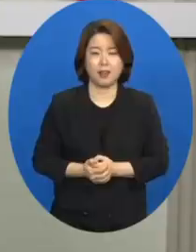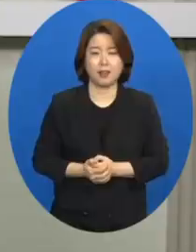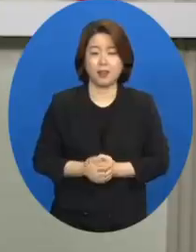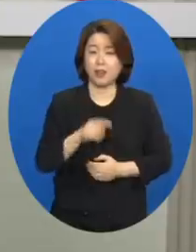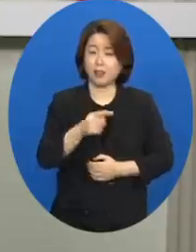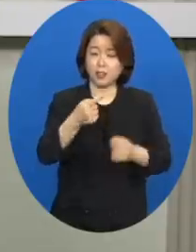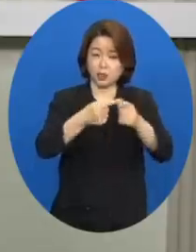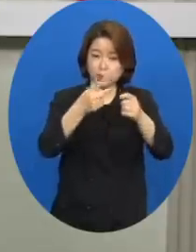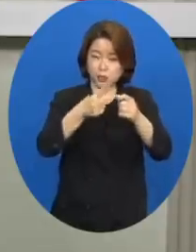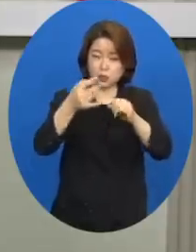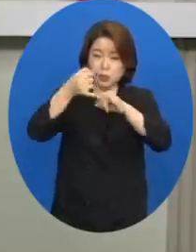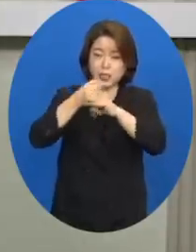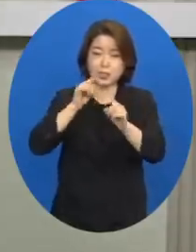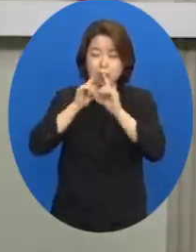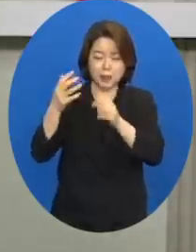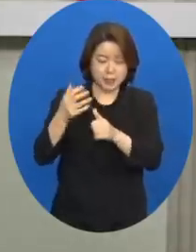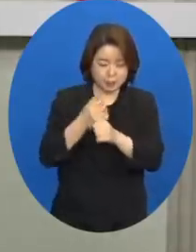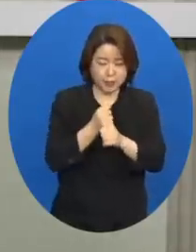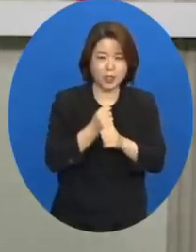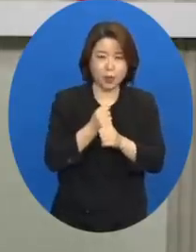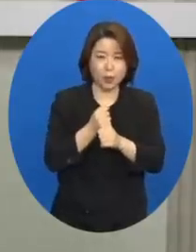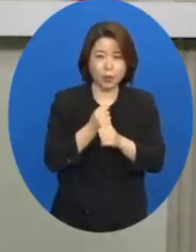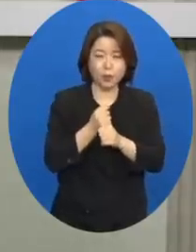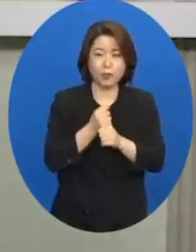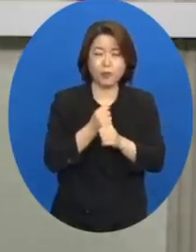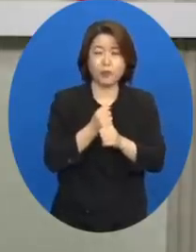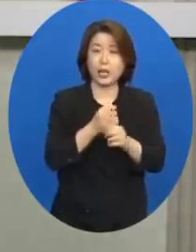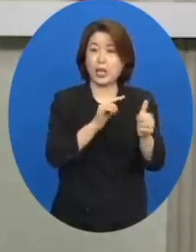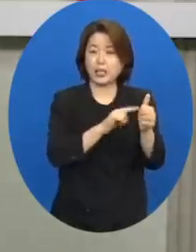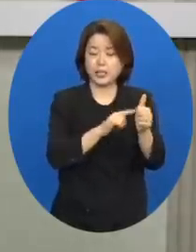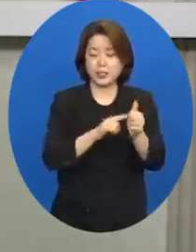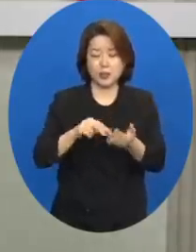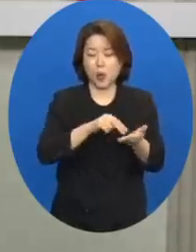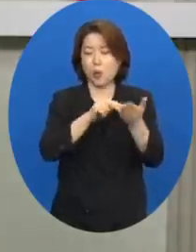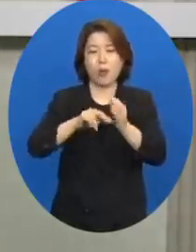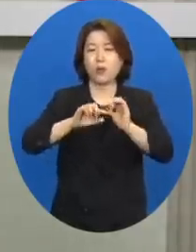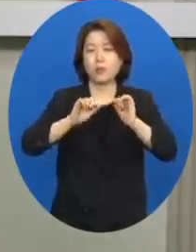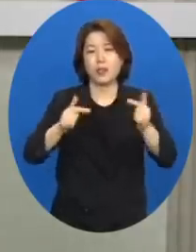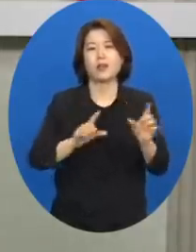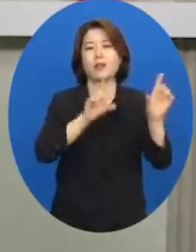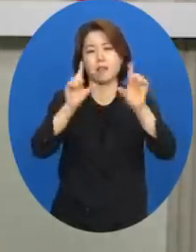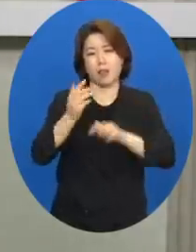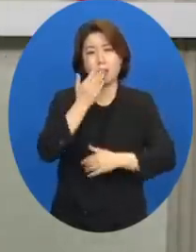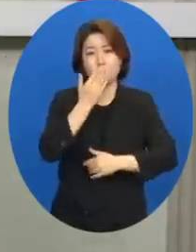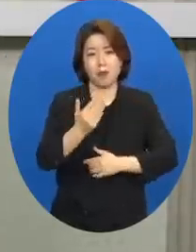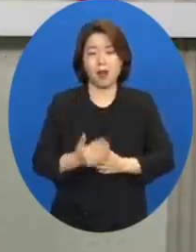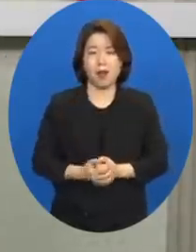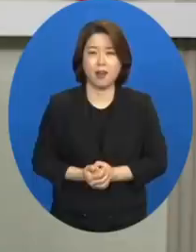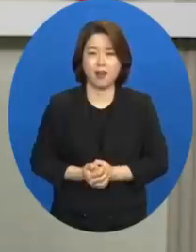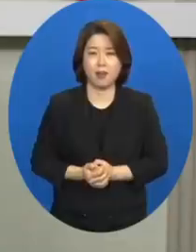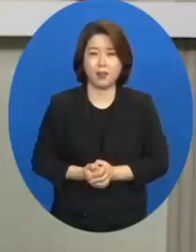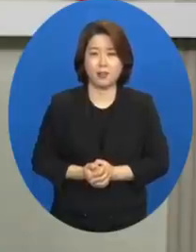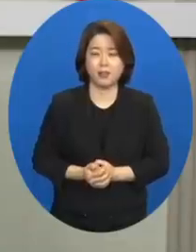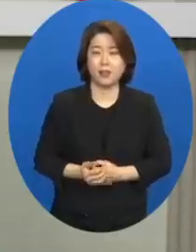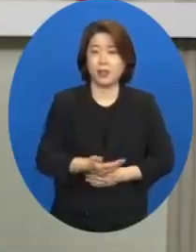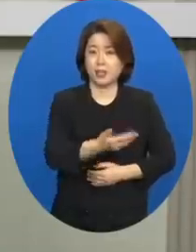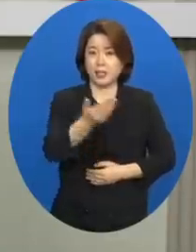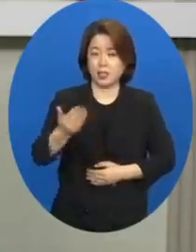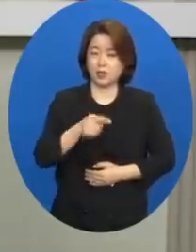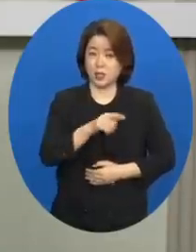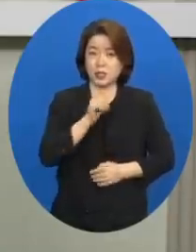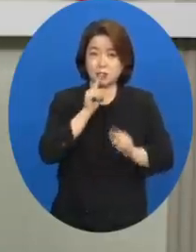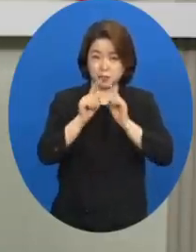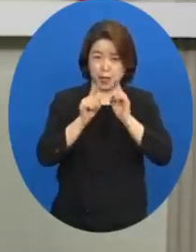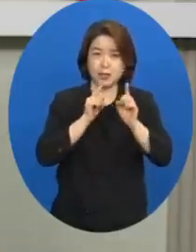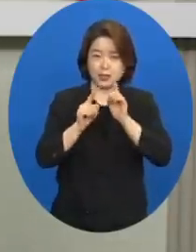이 두 약속의 말씀을 붙잡고 그는 외롭지 않게 살았다는 것입니다 여러분 이 말씀이